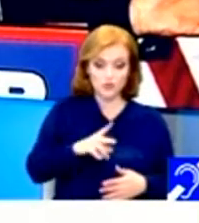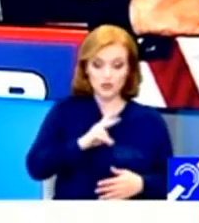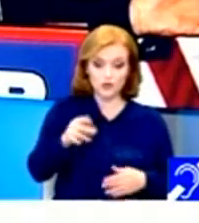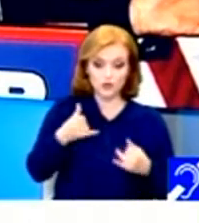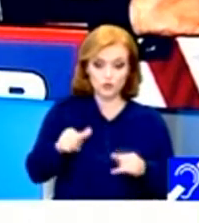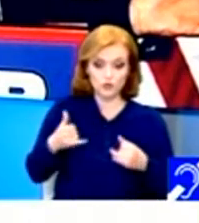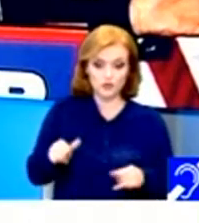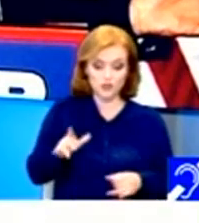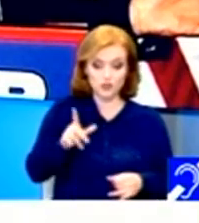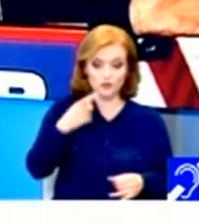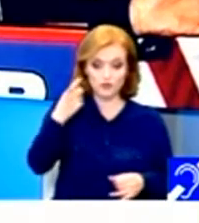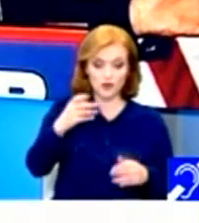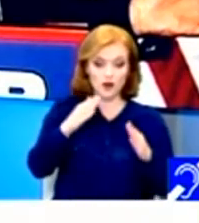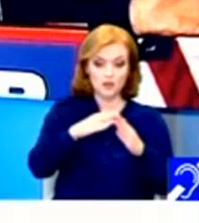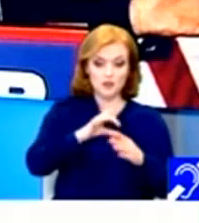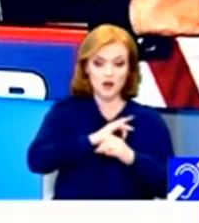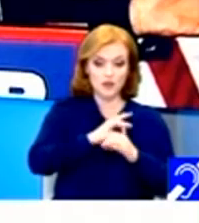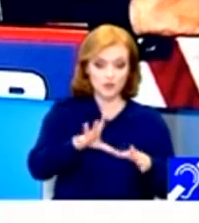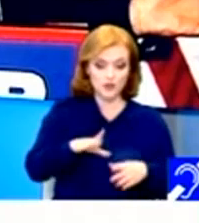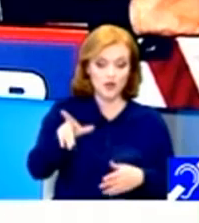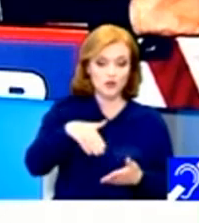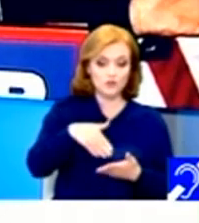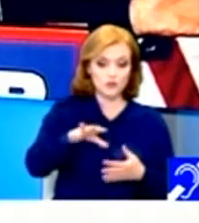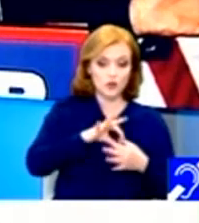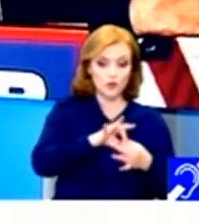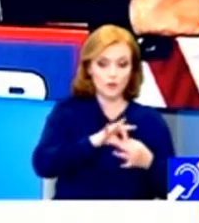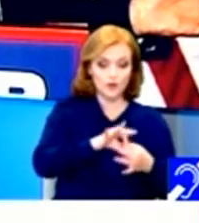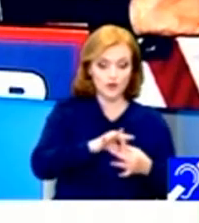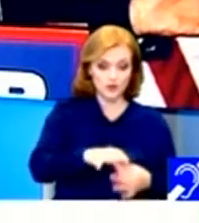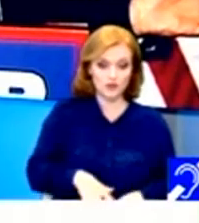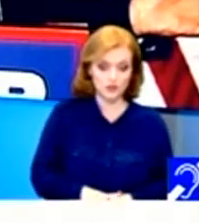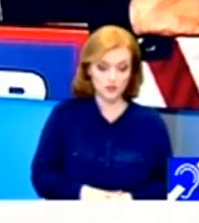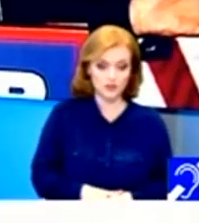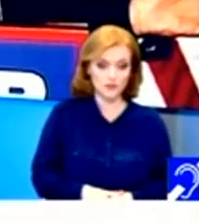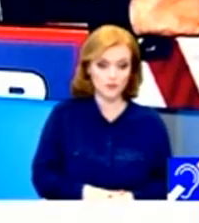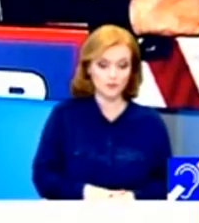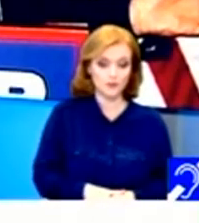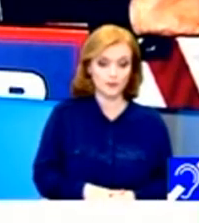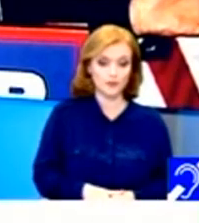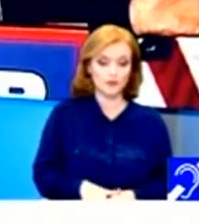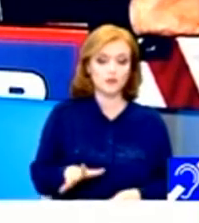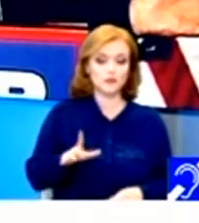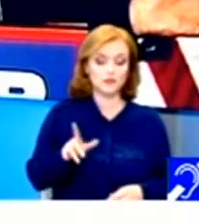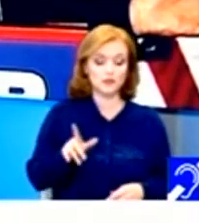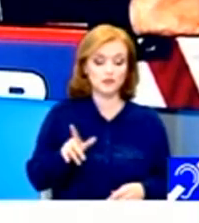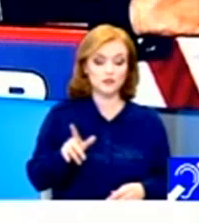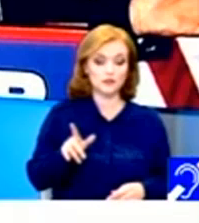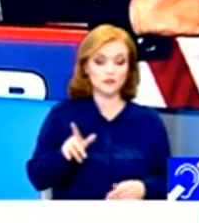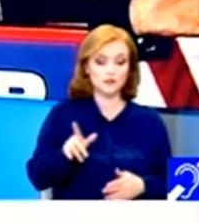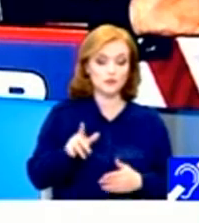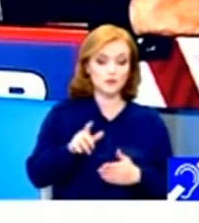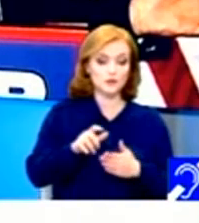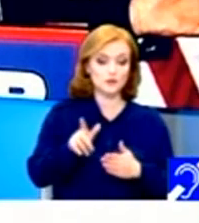anunț făcut de Casa Albă, și anume refuzul de a coopera la ancheta inițiată pentru o eventuală procedură de destituire a președintelui pe